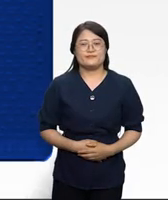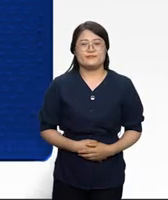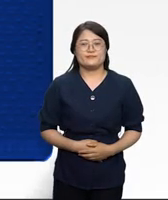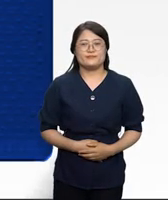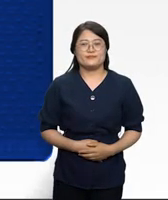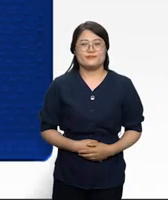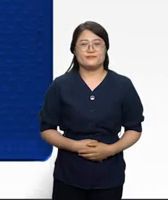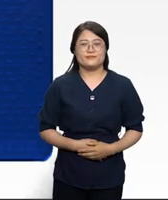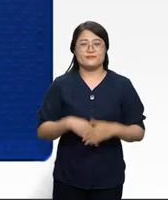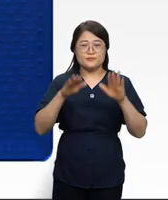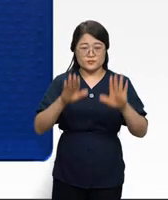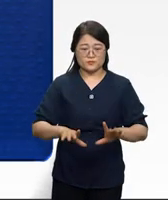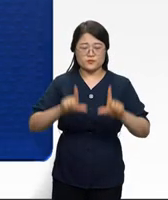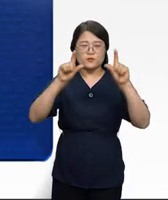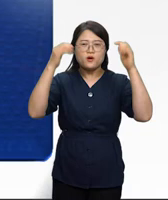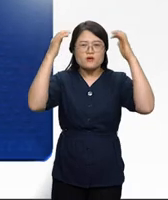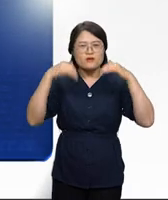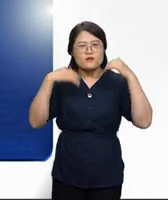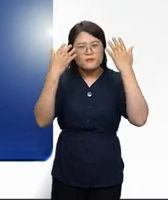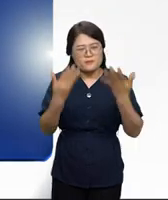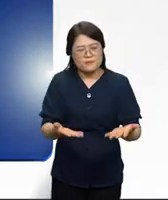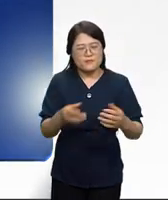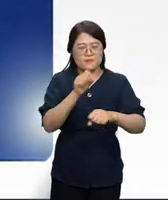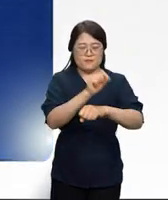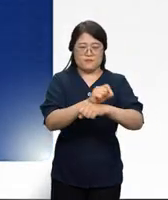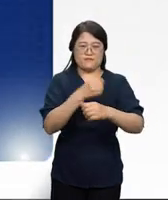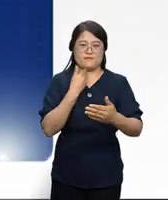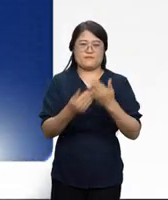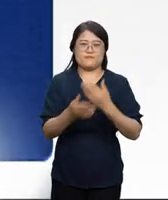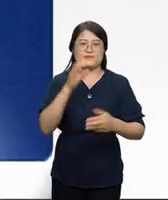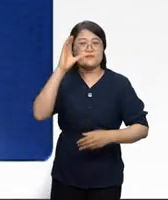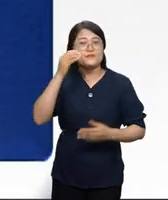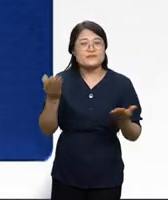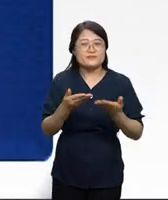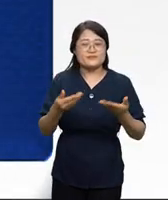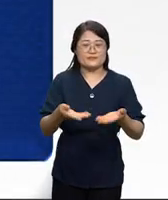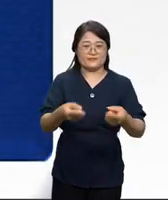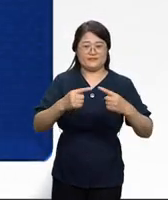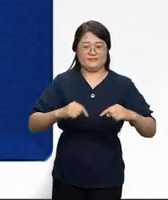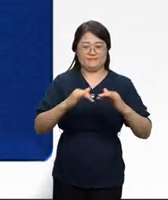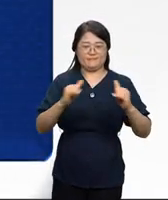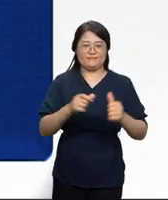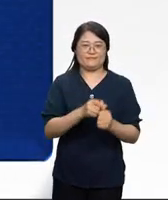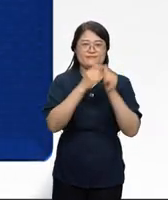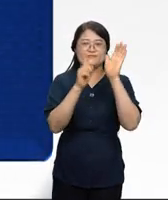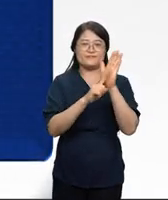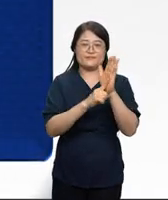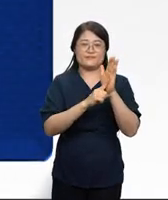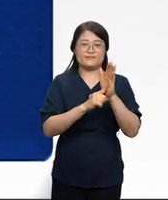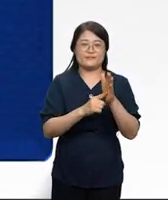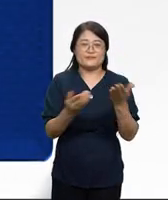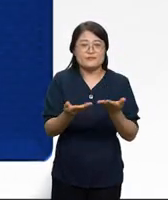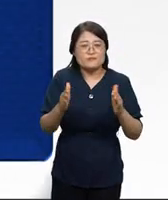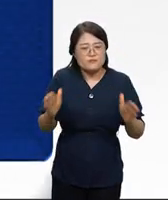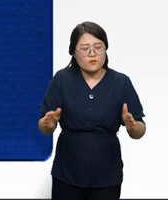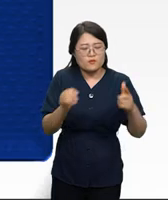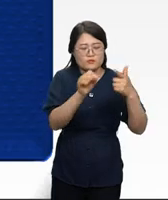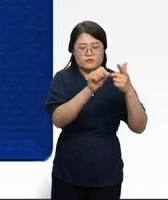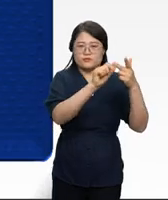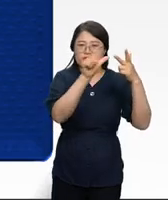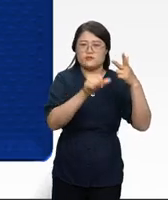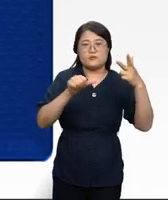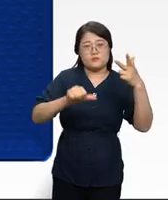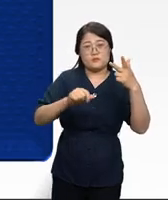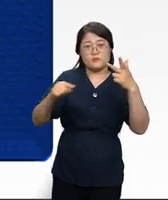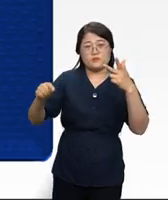다음 소식입니다. 2021년 여름방학 행정체험 아르바이트 참가자를 모집합니다. 근무기간은 7월